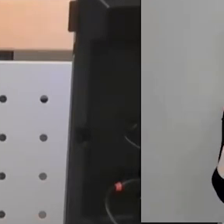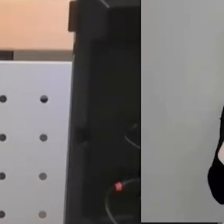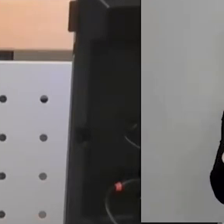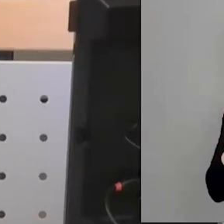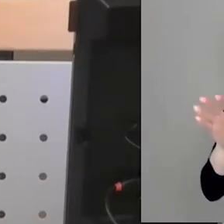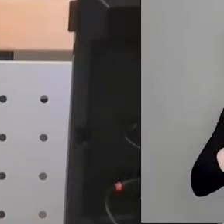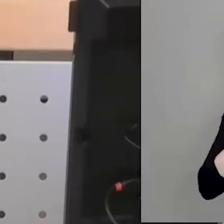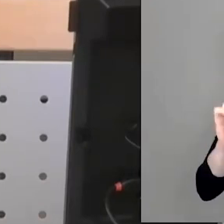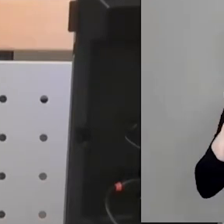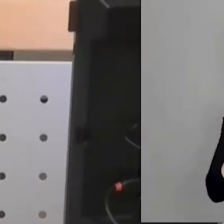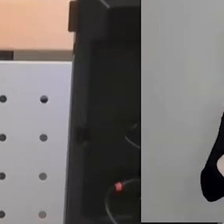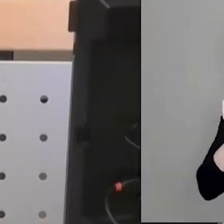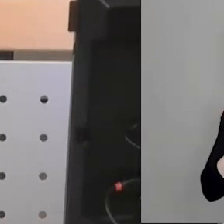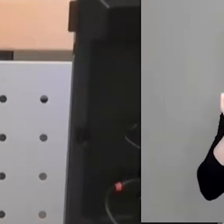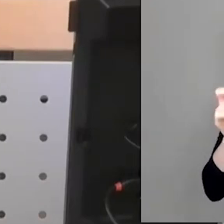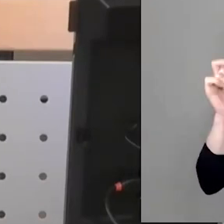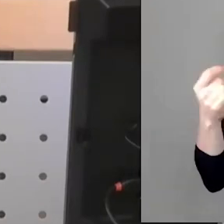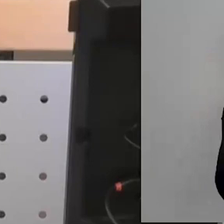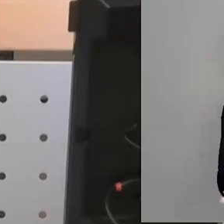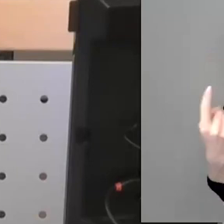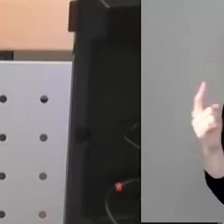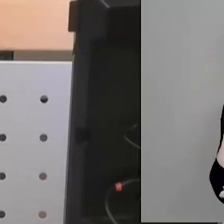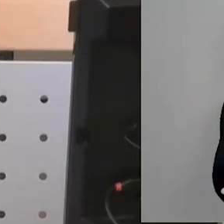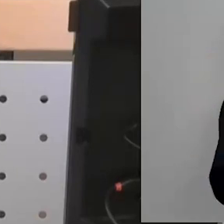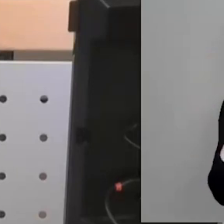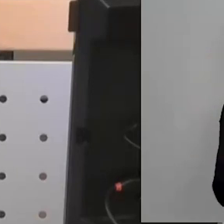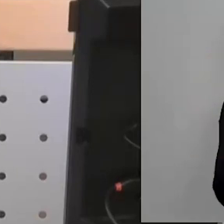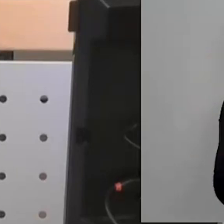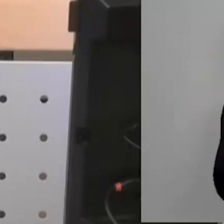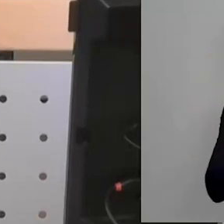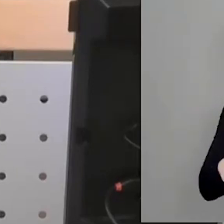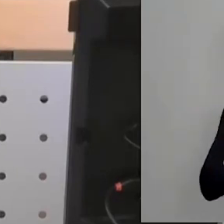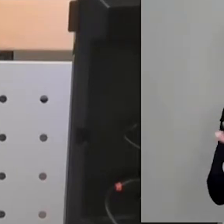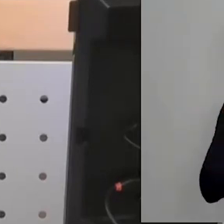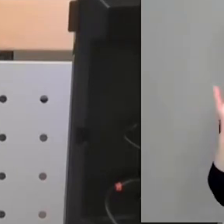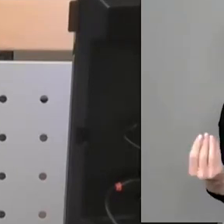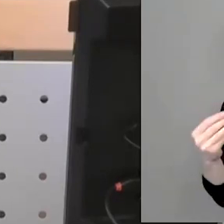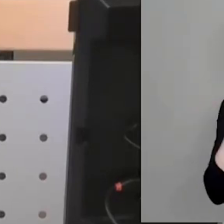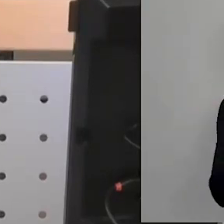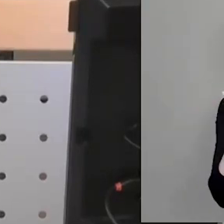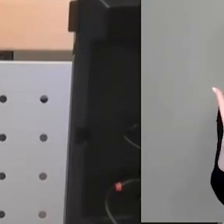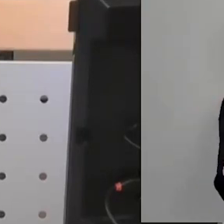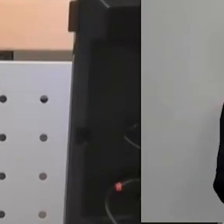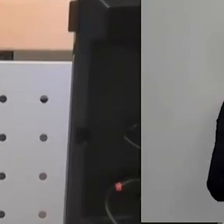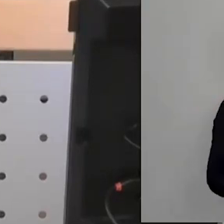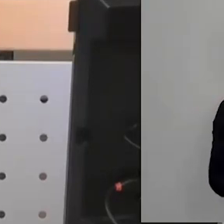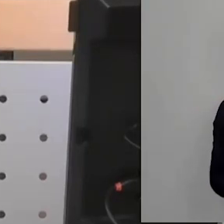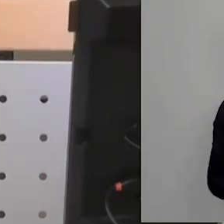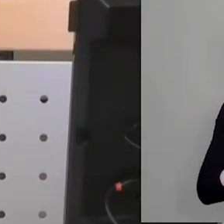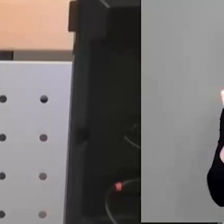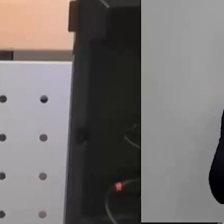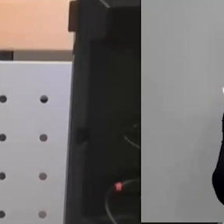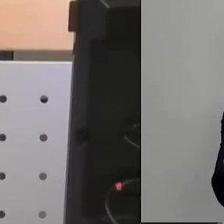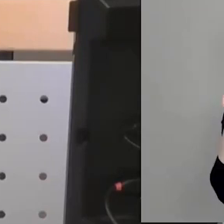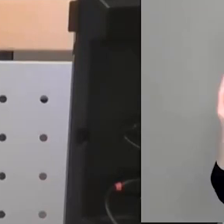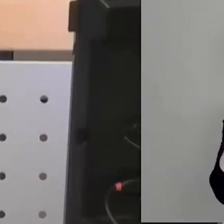den Wunsch haben, dass auch sie eine Schulbibliothek bekommen. Warum ist das so wichtig? Der Bildungsbeirat